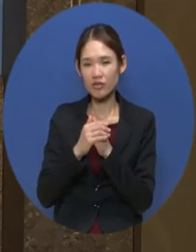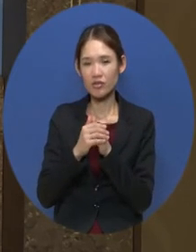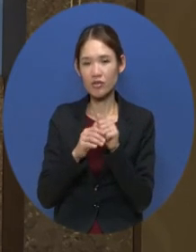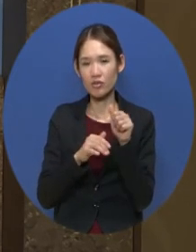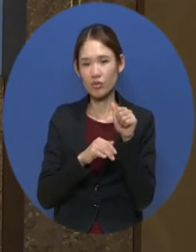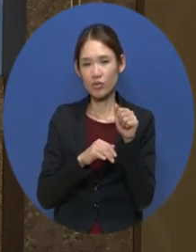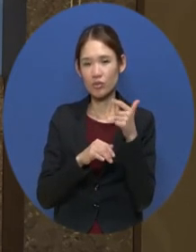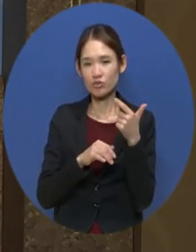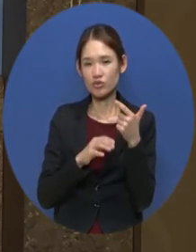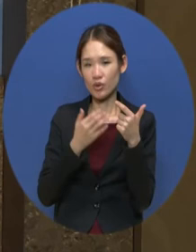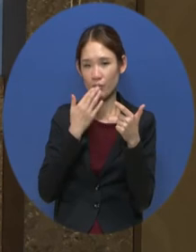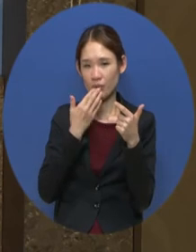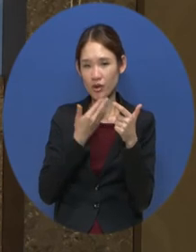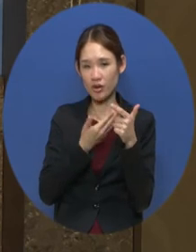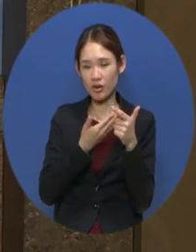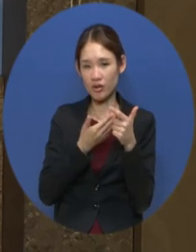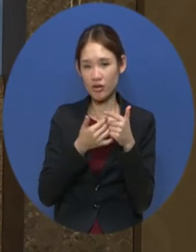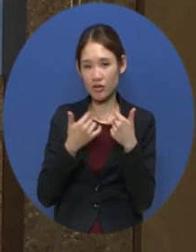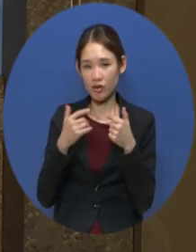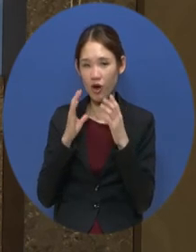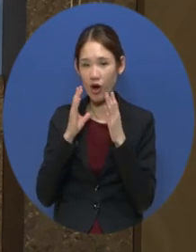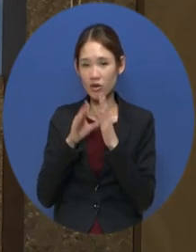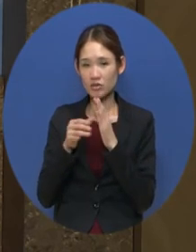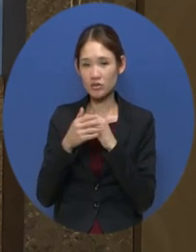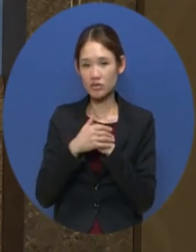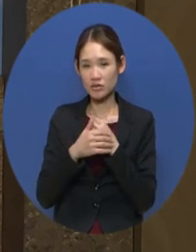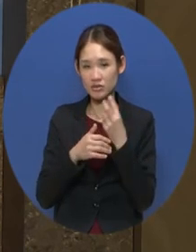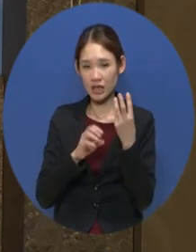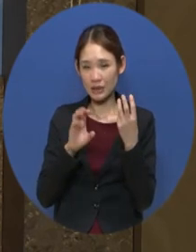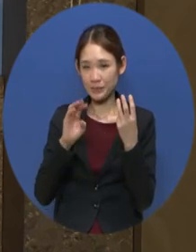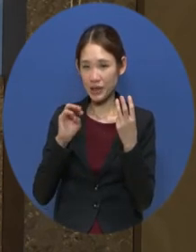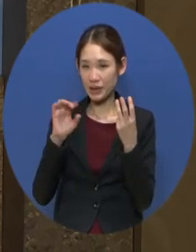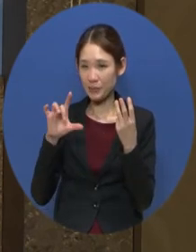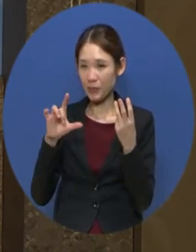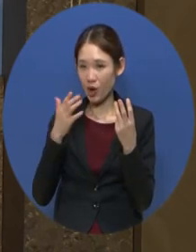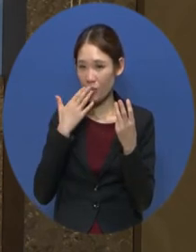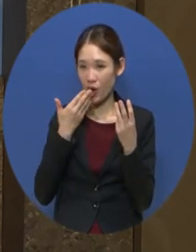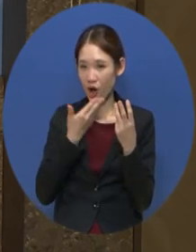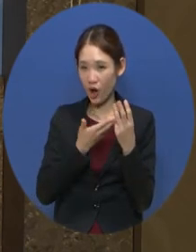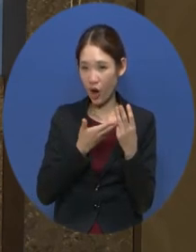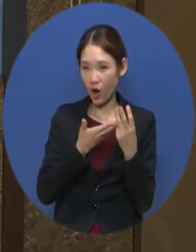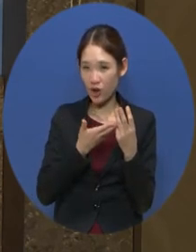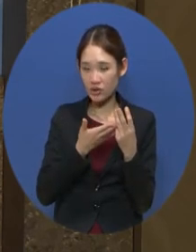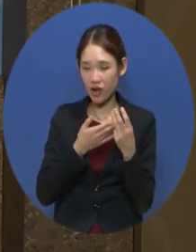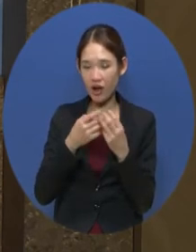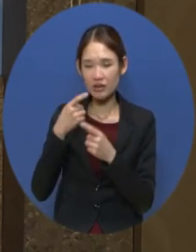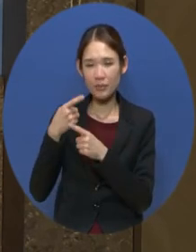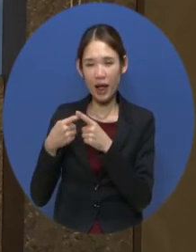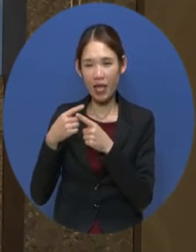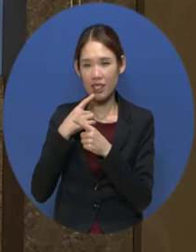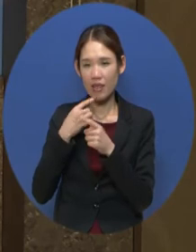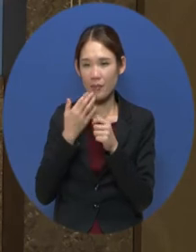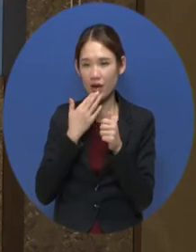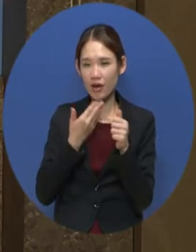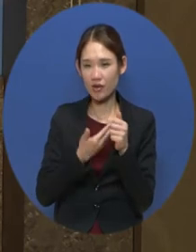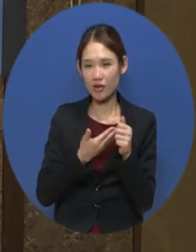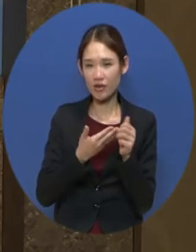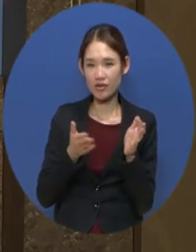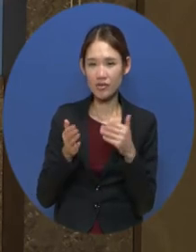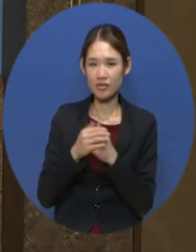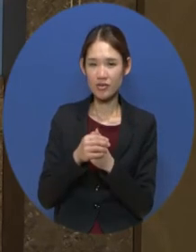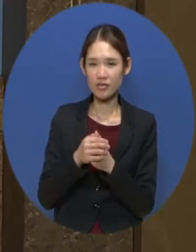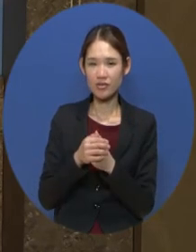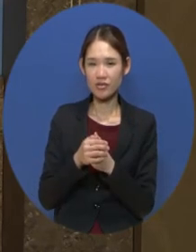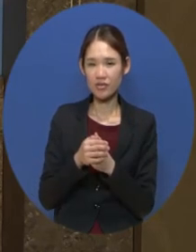60ml를 먹여야 되는데 항상 어렸을 때부터 30ml를 먹으라는 교육을 받아가지고 네. 절반만 먹였던 거예요. 예.